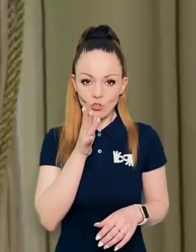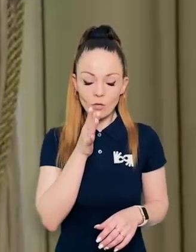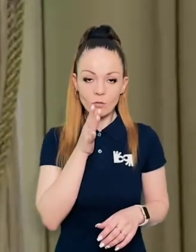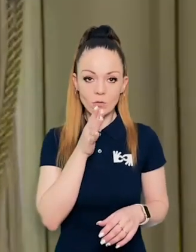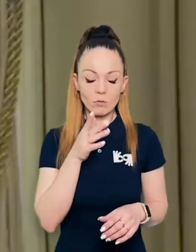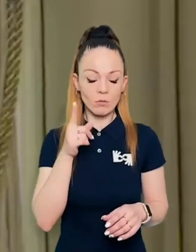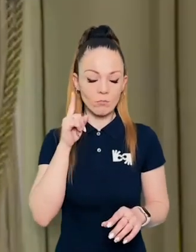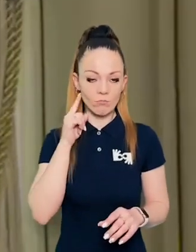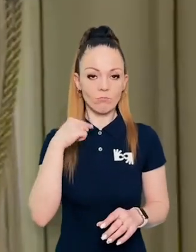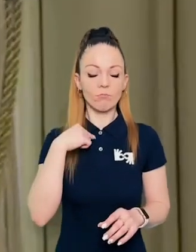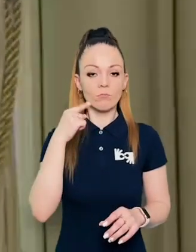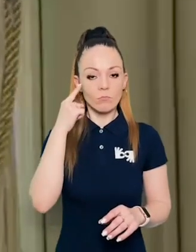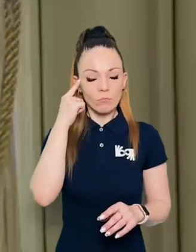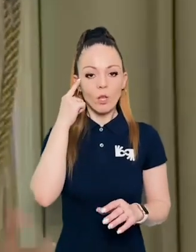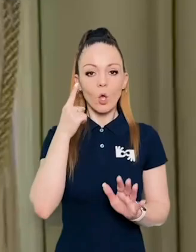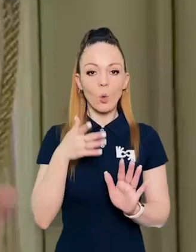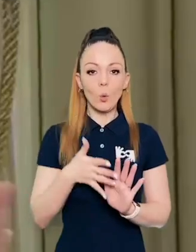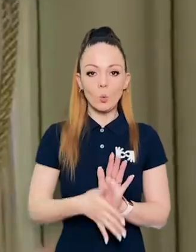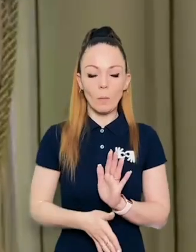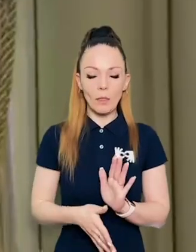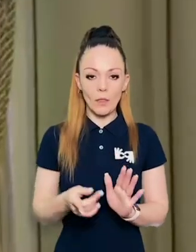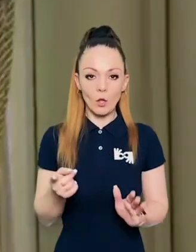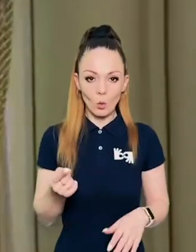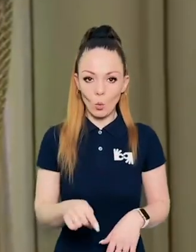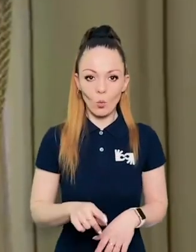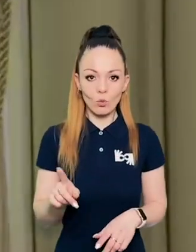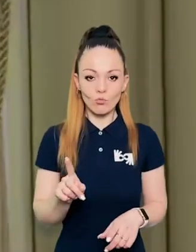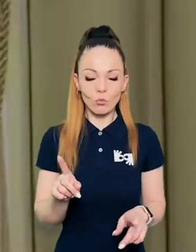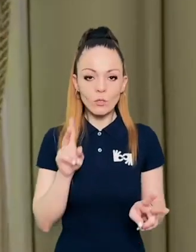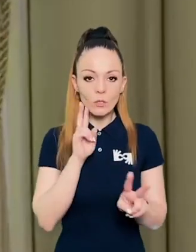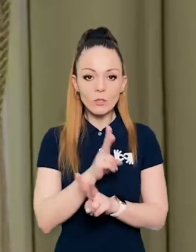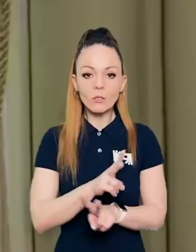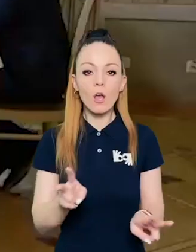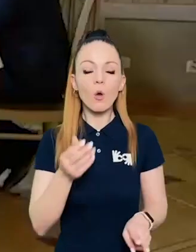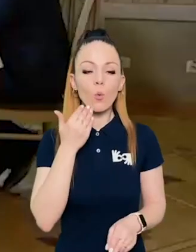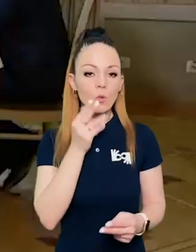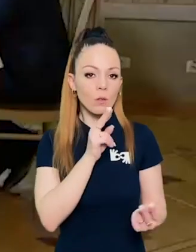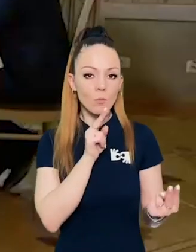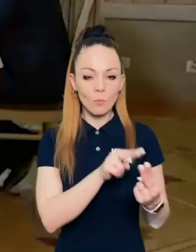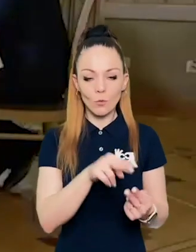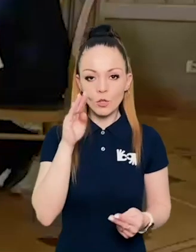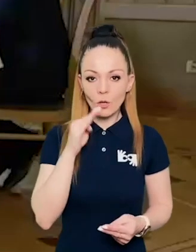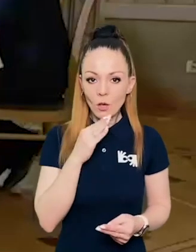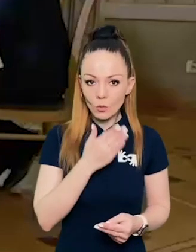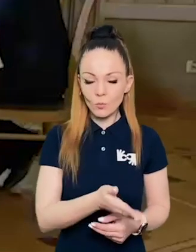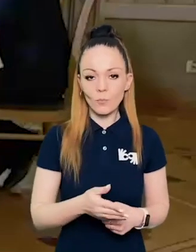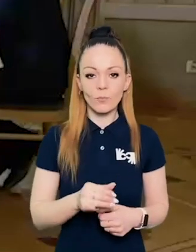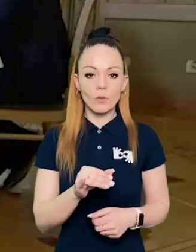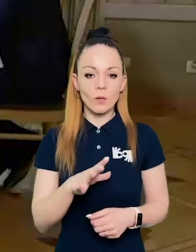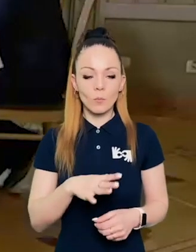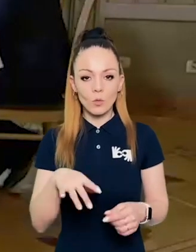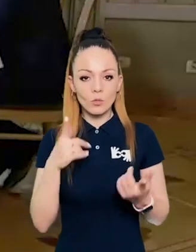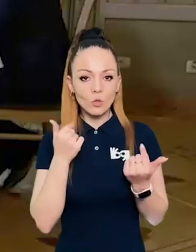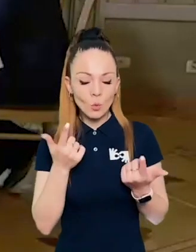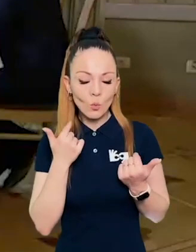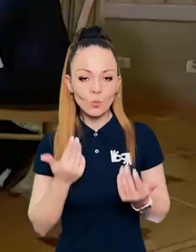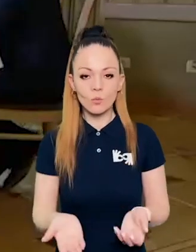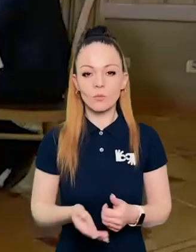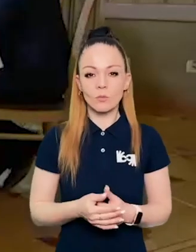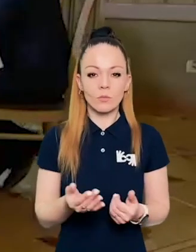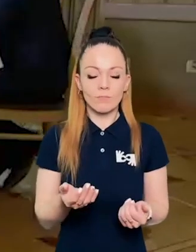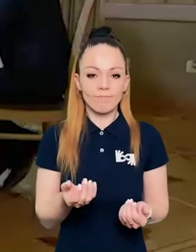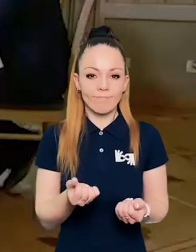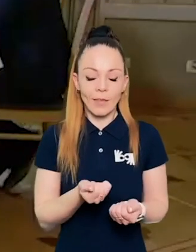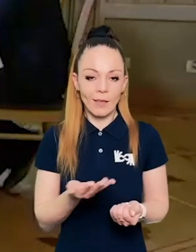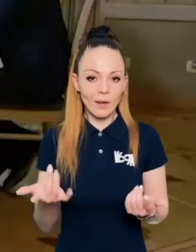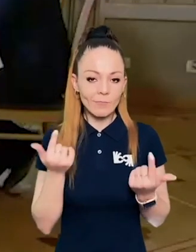вже через якийсь час, приходить розуміння того, що не знаємо, коли побачимо тата знову, і були